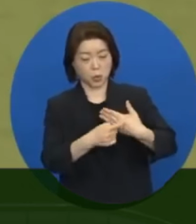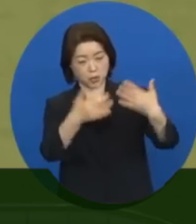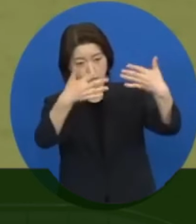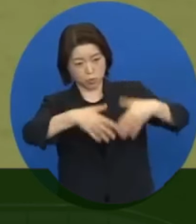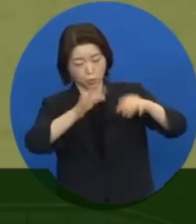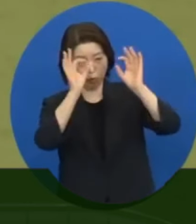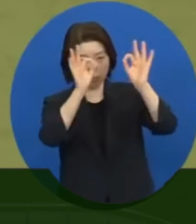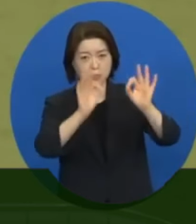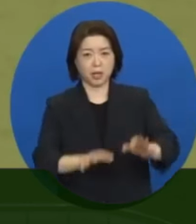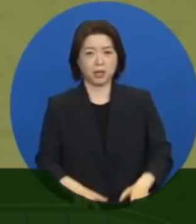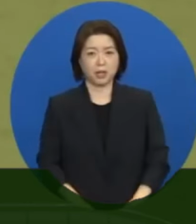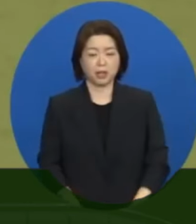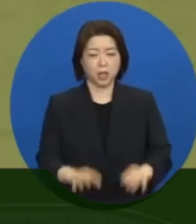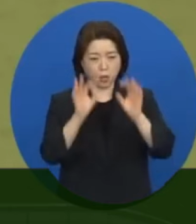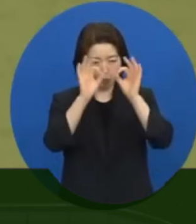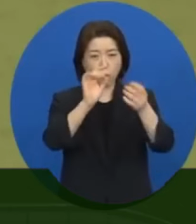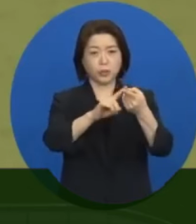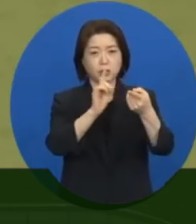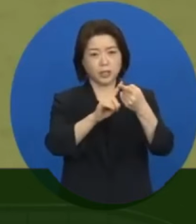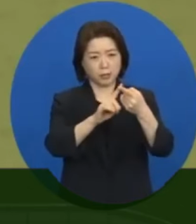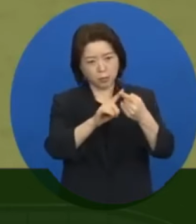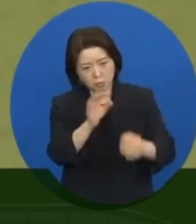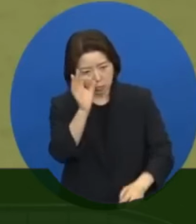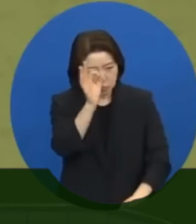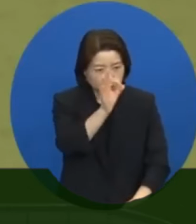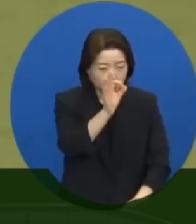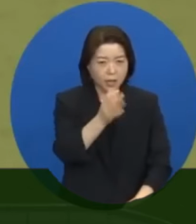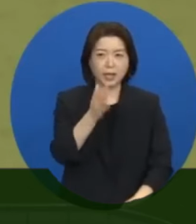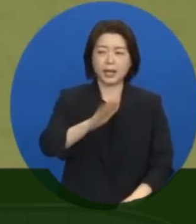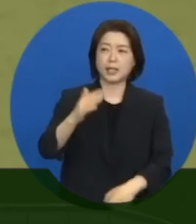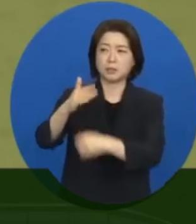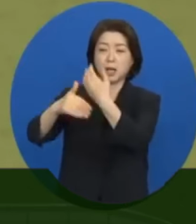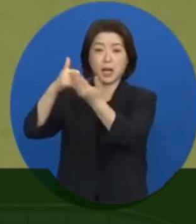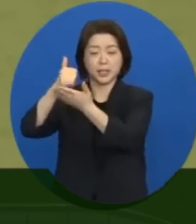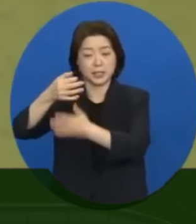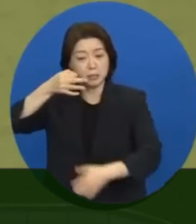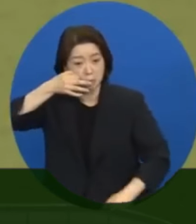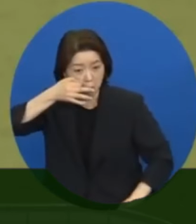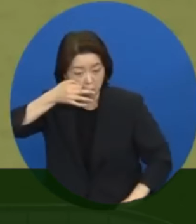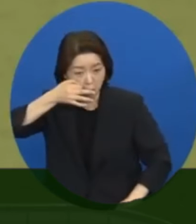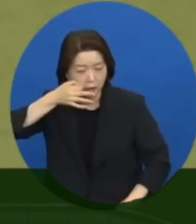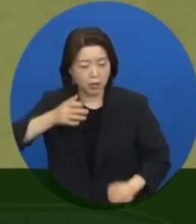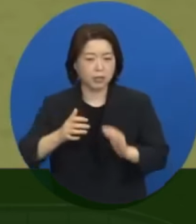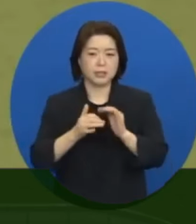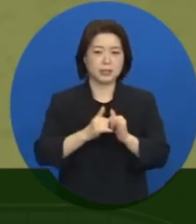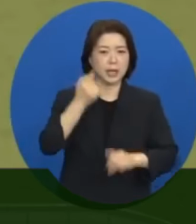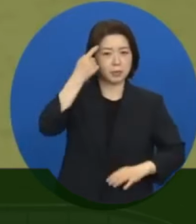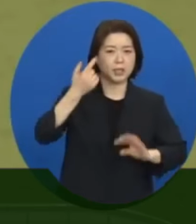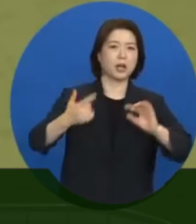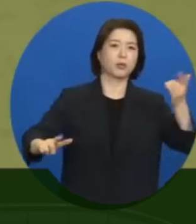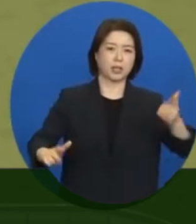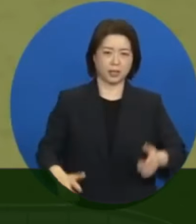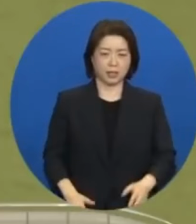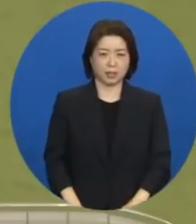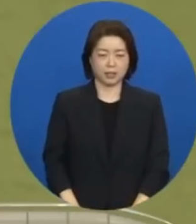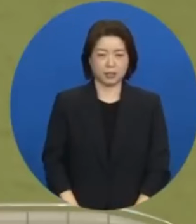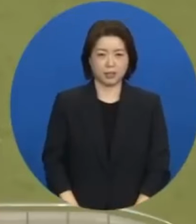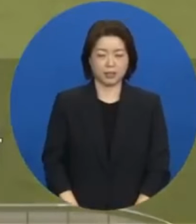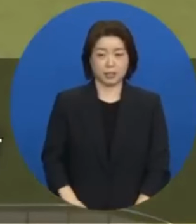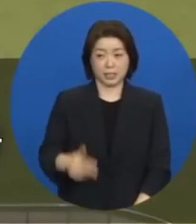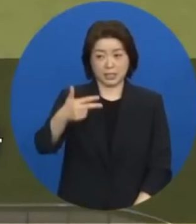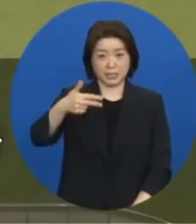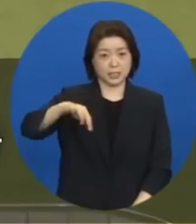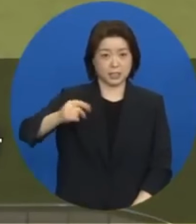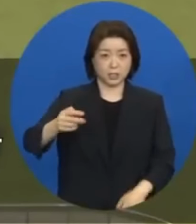봅니다 보이는 대로 봅니다 그러나 하나님 보시는 것은 사람과 같지 않다는 것이에 자 7절 앞절 보십시오 그러나